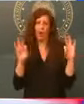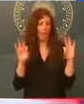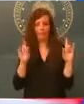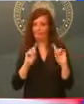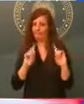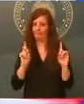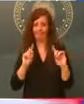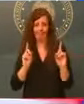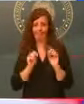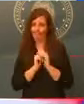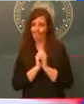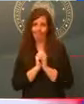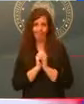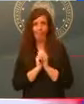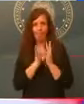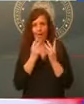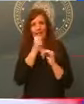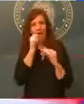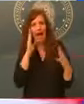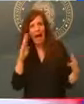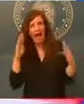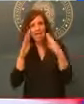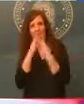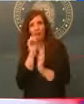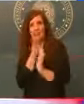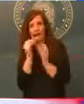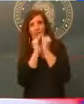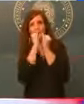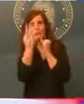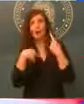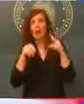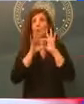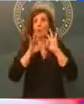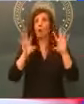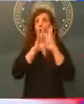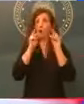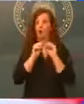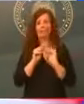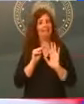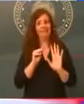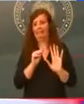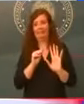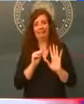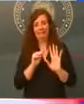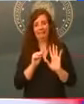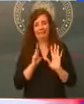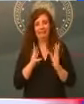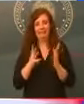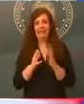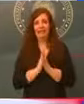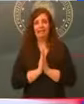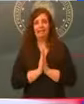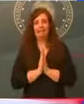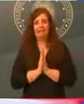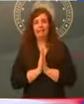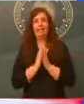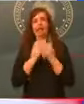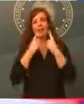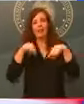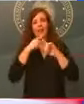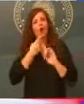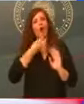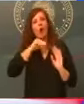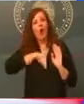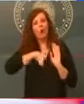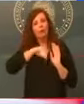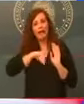affrontare una didattica a distanza con la massima efficacia ed efficienza. Siamo consapevoli anche degli